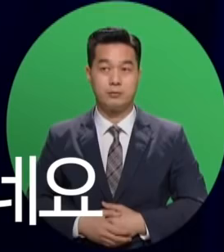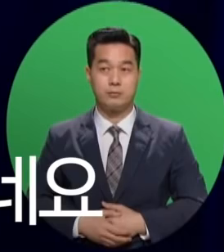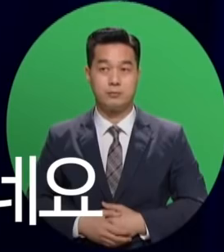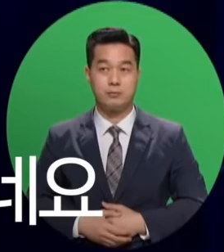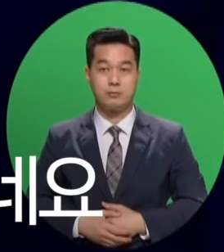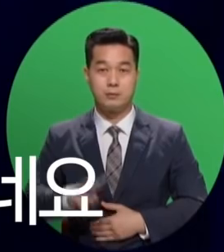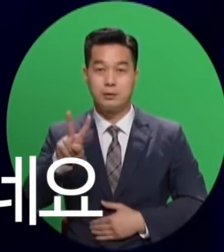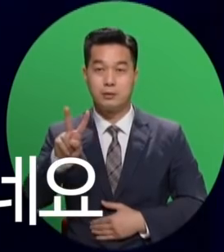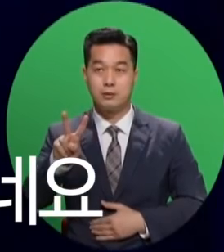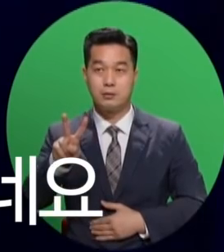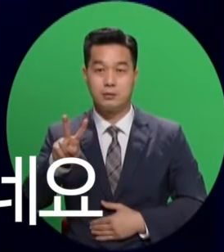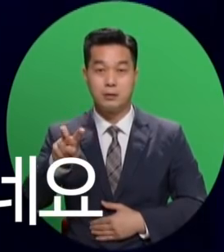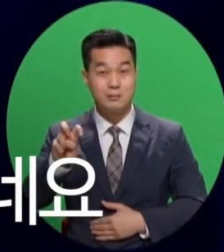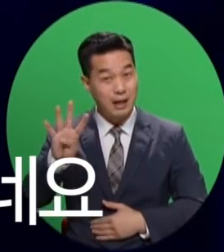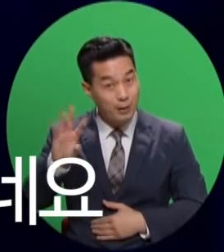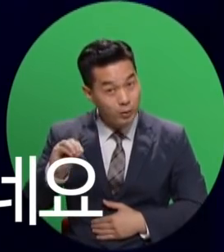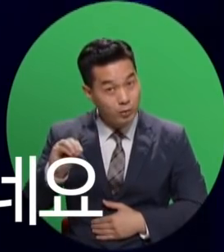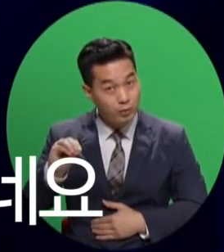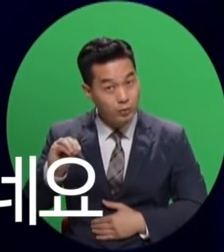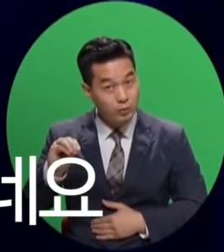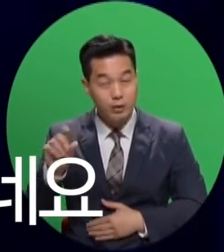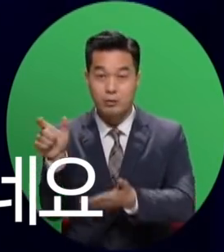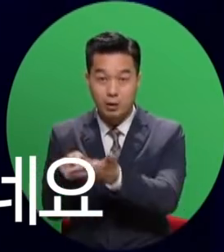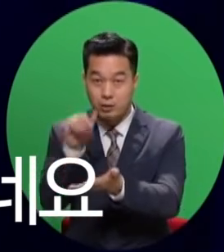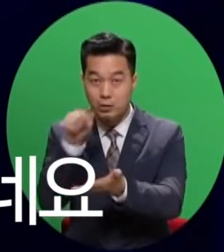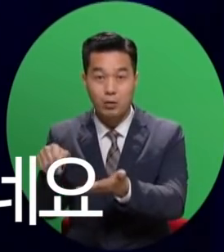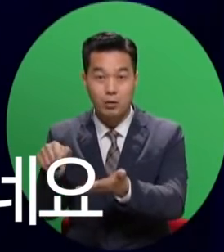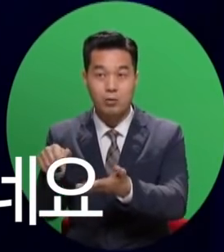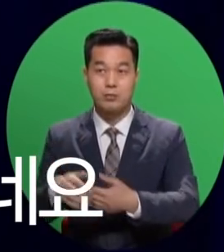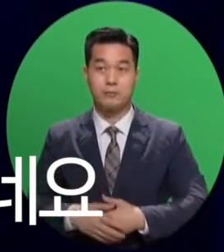240,000원 이래 돼 있네요